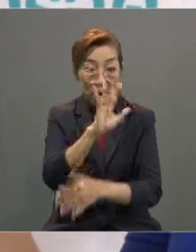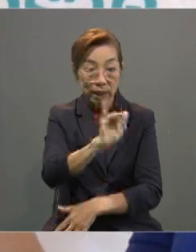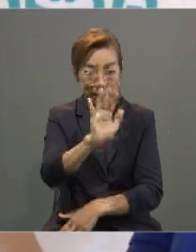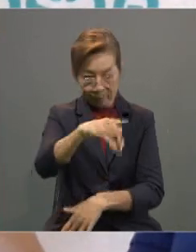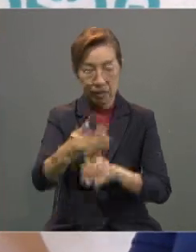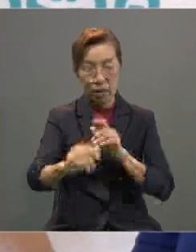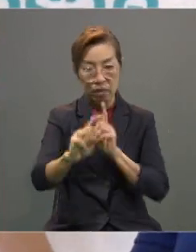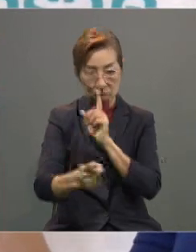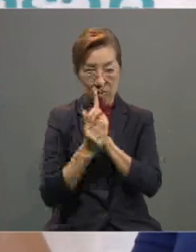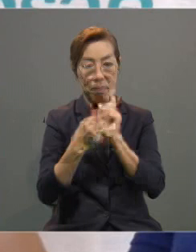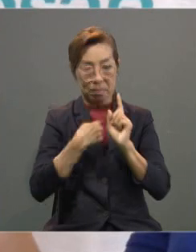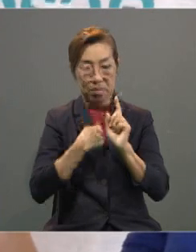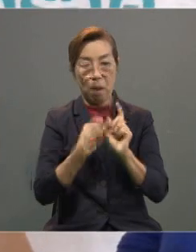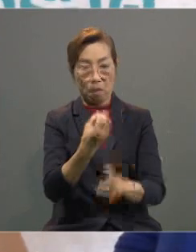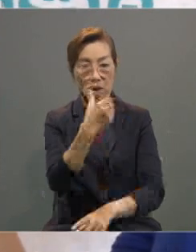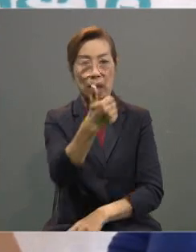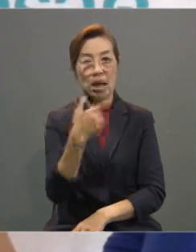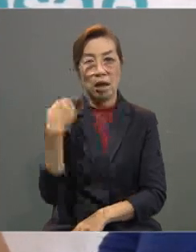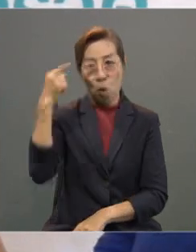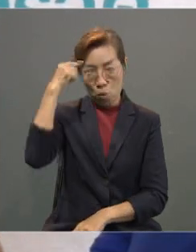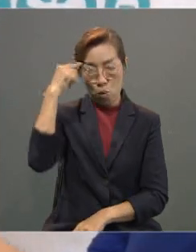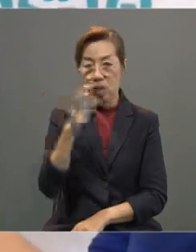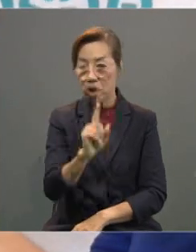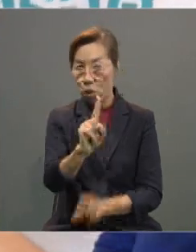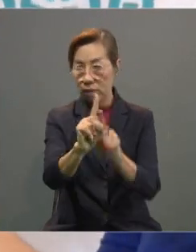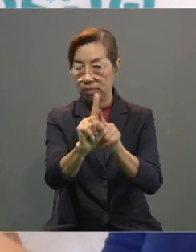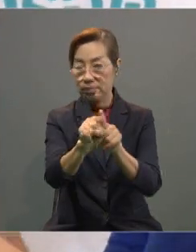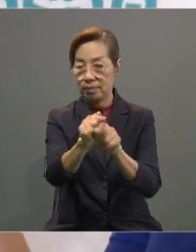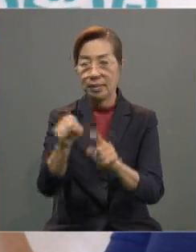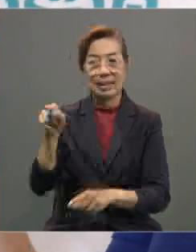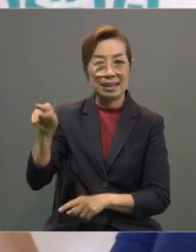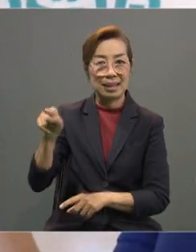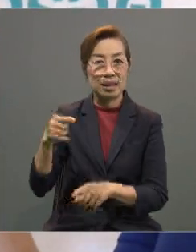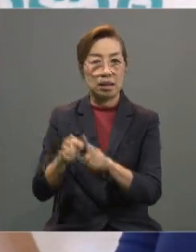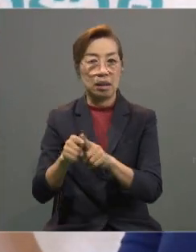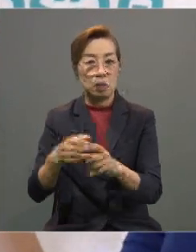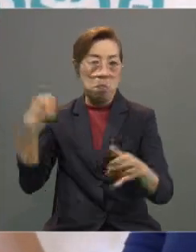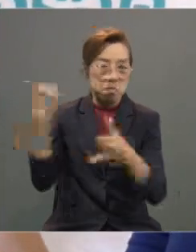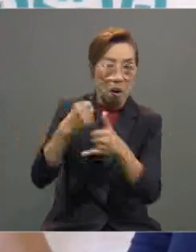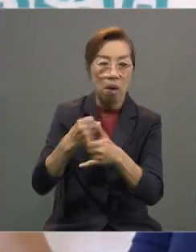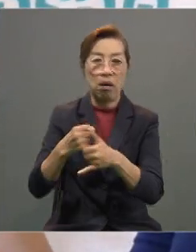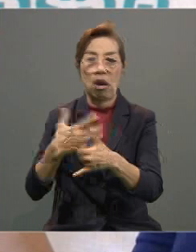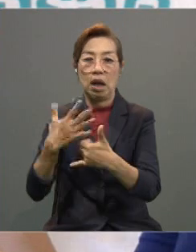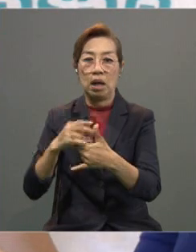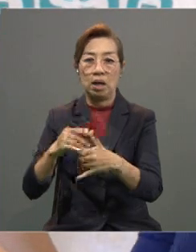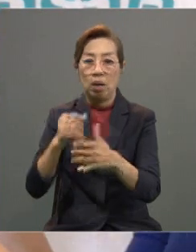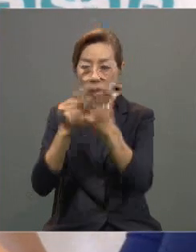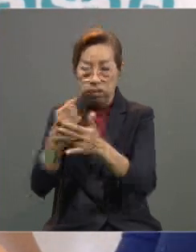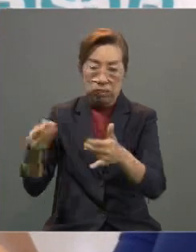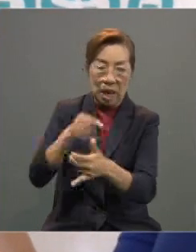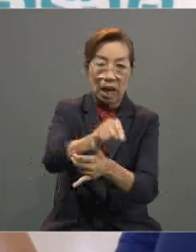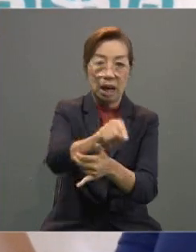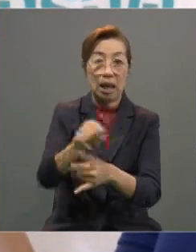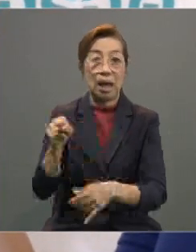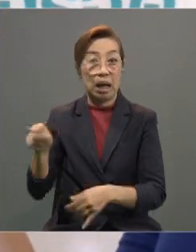จสายใหม่ต้องรอดได้นะครับทราบว่ามีผู้เสียหายคนนึงนะครับถูกทำร้ายจนน่วมขนาดนี้แล้วก็ไอเสียคนนี้ก็อัดคลิปวิดีโอแล้วก็